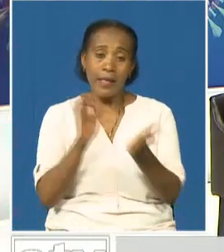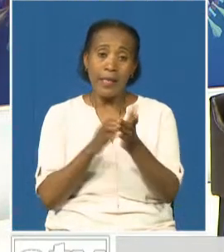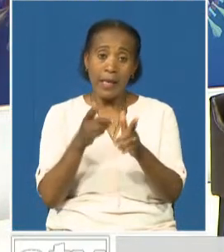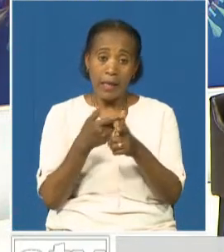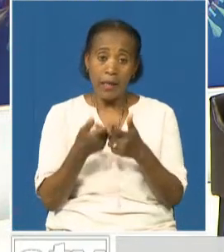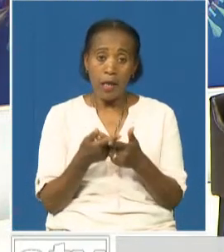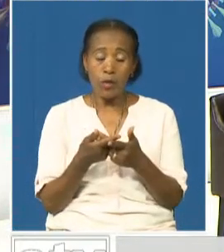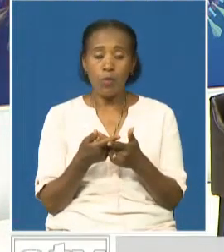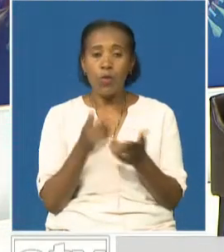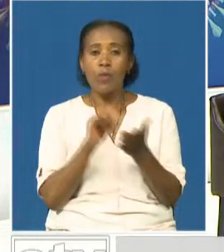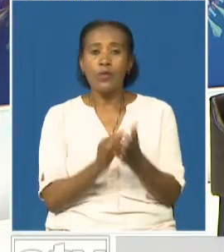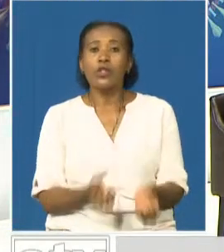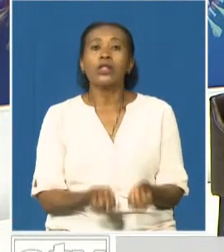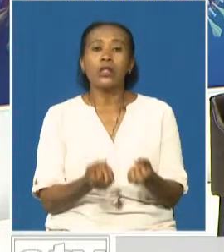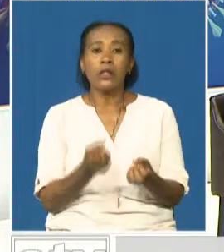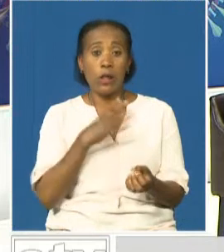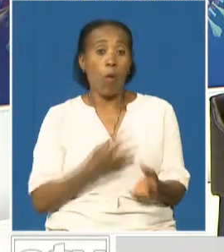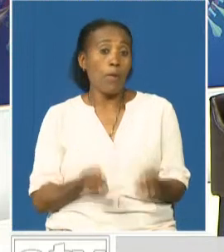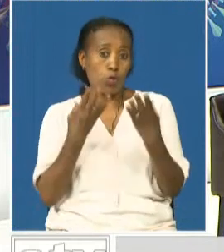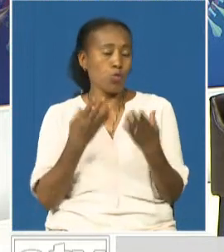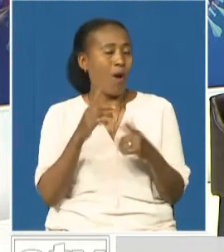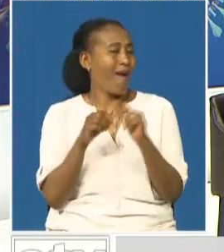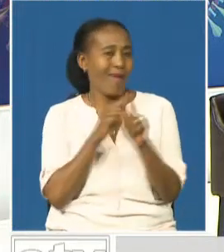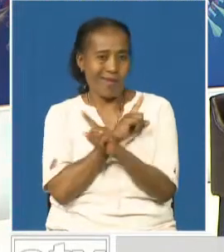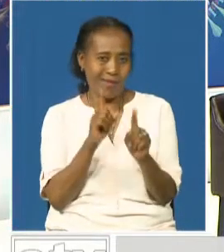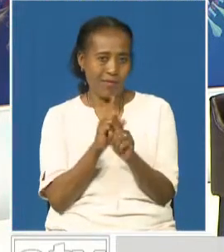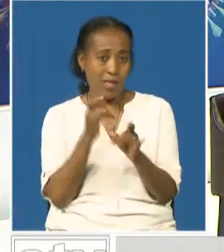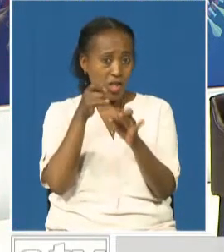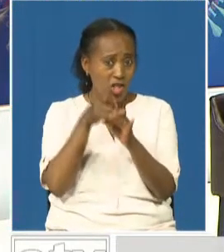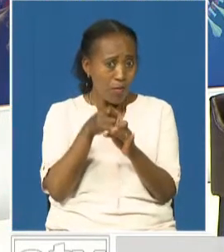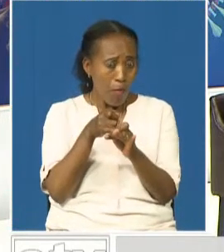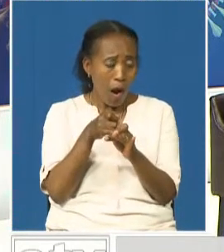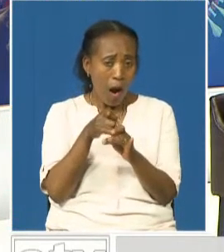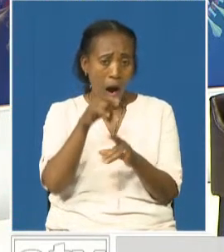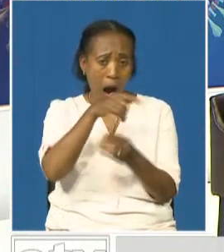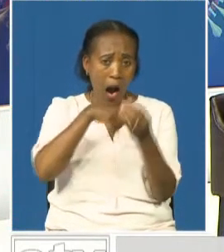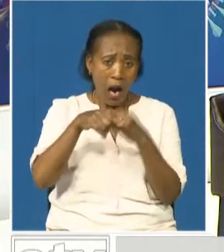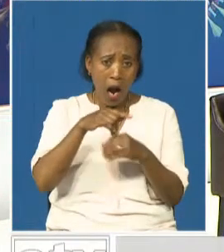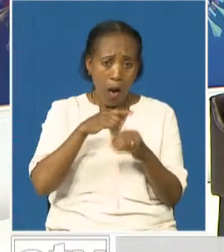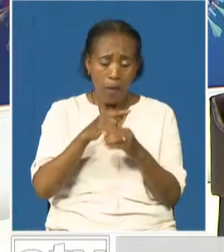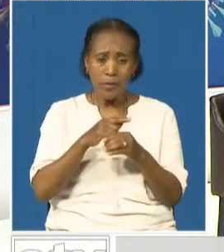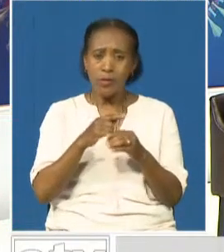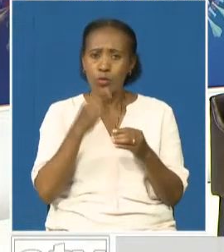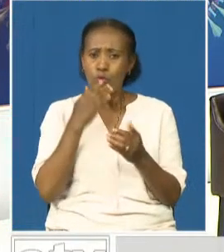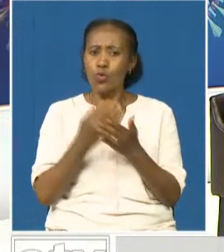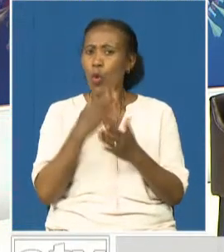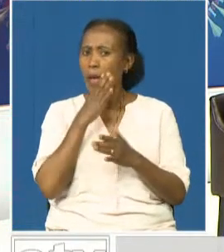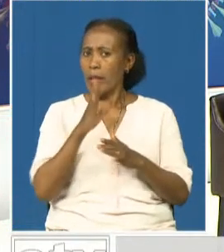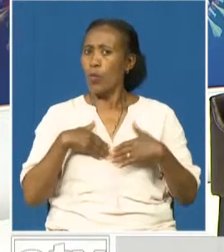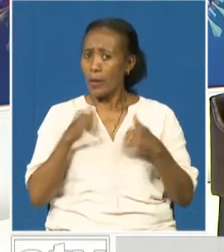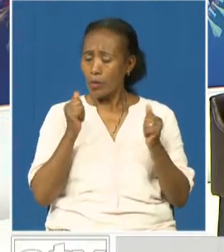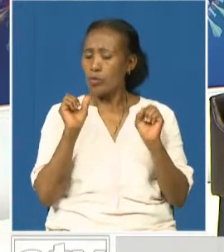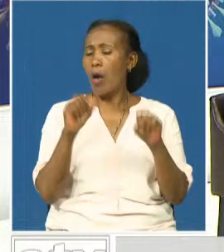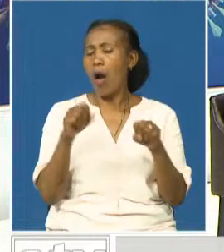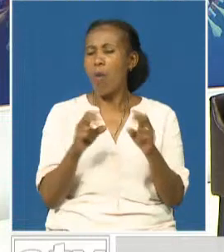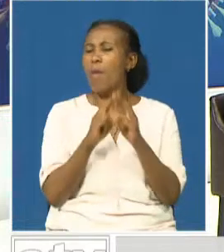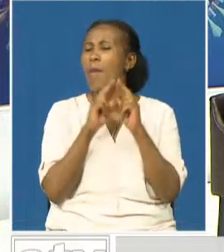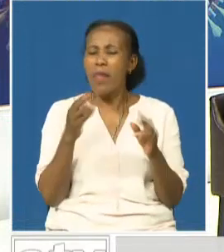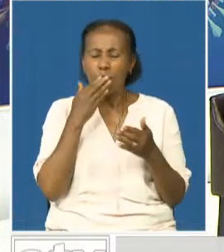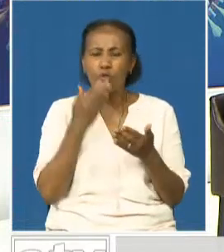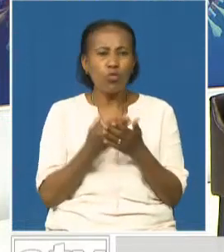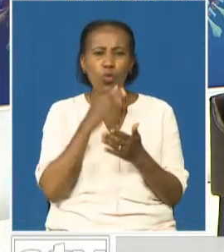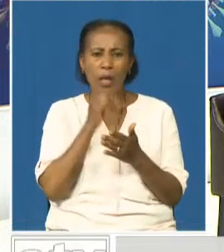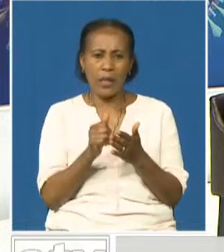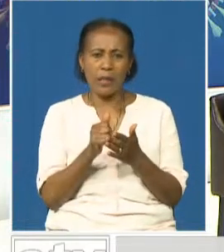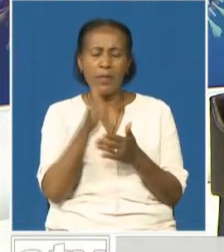እንደገና ደግሞ ሰው በበዛበት ቦታ ላይ አልሄድም። አሁን እኔ ጅማ አካባቢ ግን የብዙዎቹ ወጣቶች ጥንቃቄ ጥሩ አይደለም ነው የምትለው አንተ? በጣም ጥሩ።